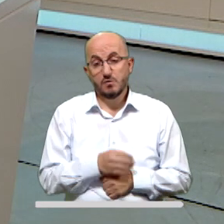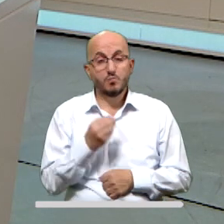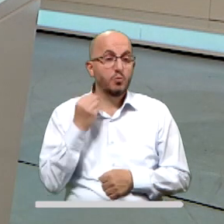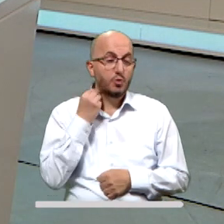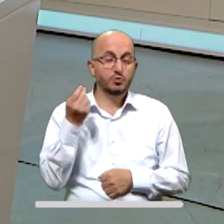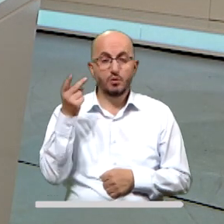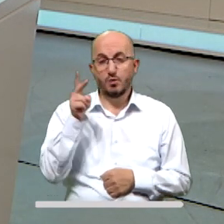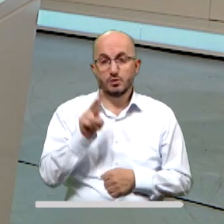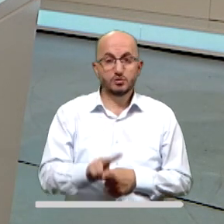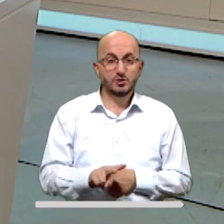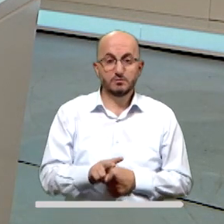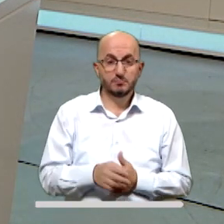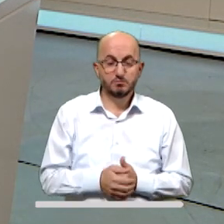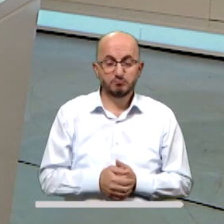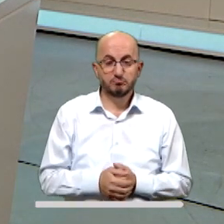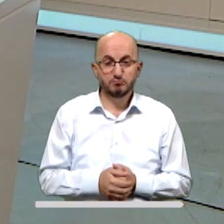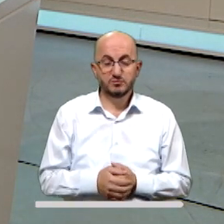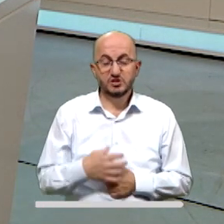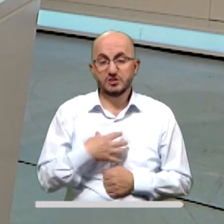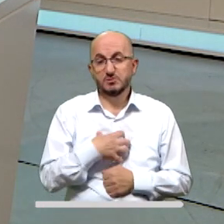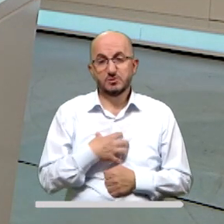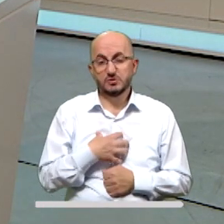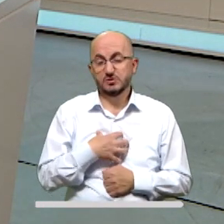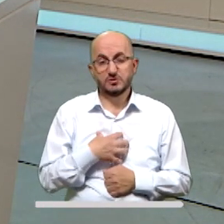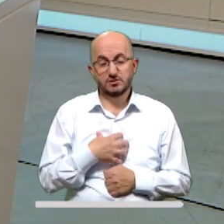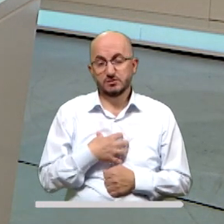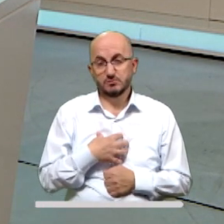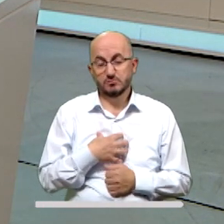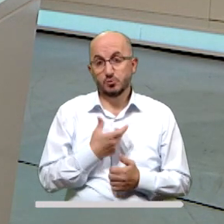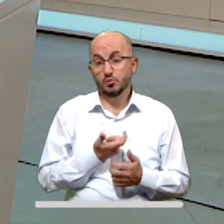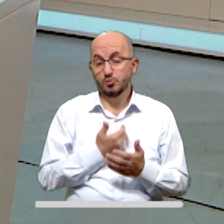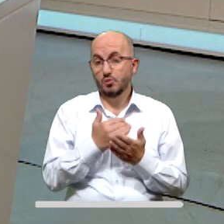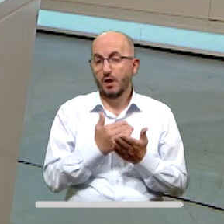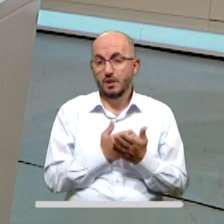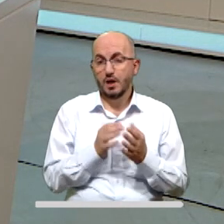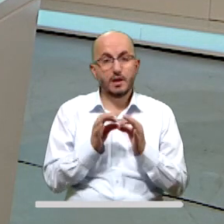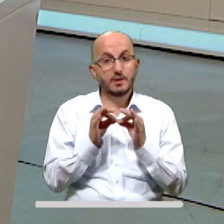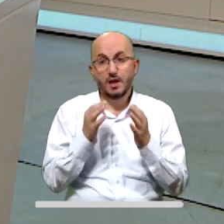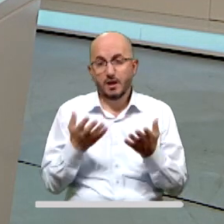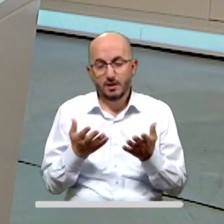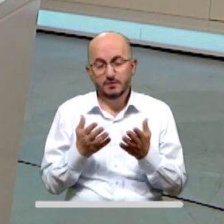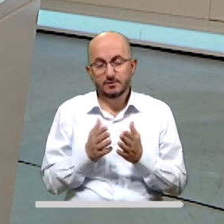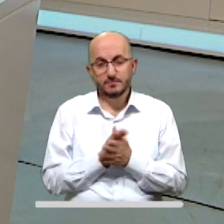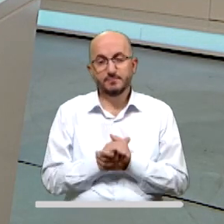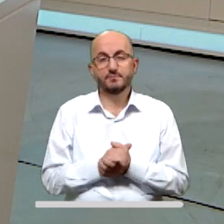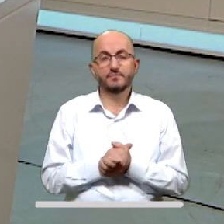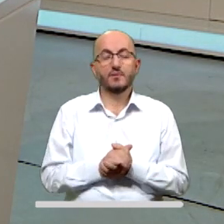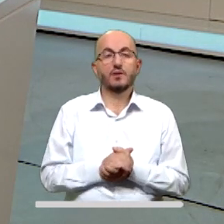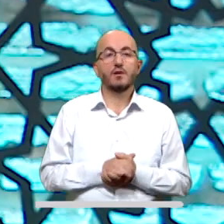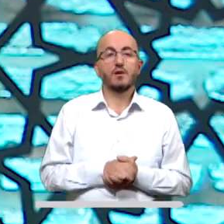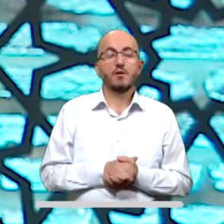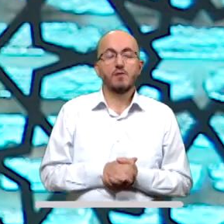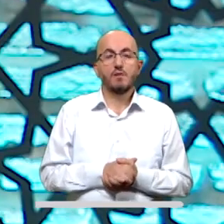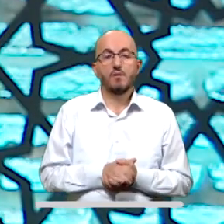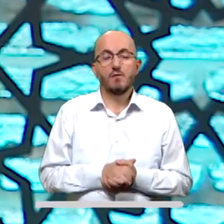borçlu öleceğim. Dinimizin vecibeleri nelerdir acaba? Özür dilerim. Estağfurullah. Estağfurullah